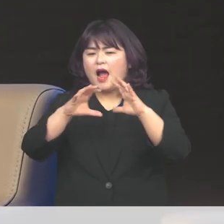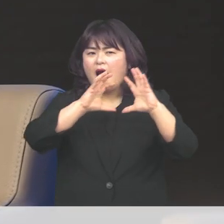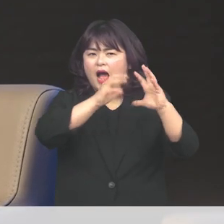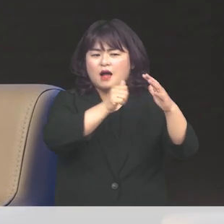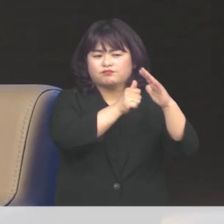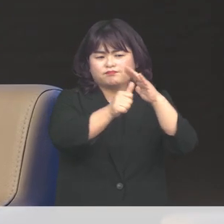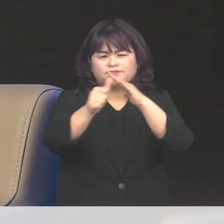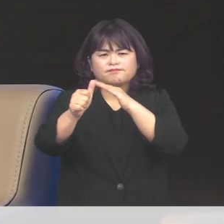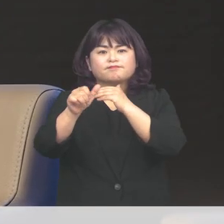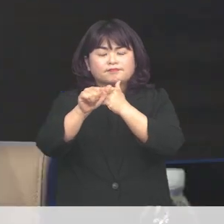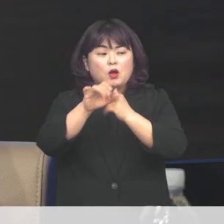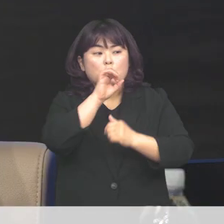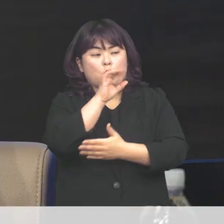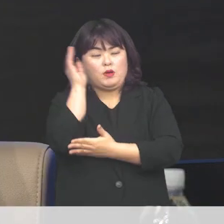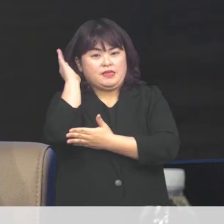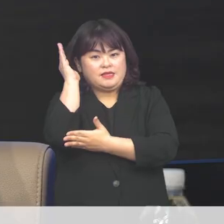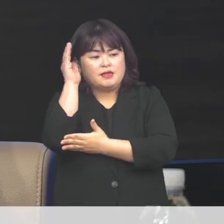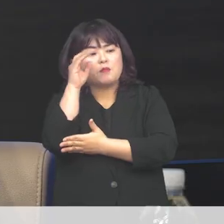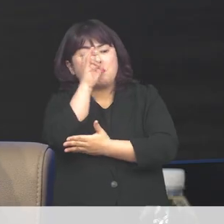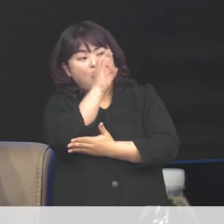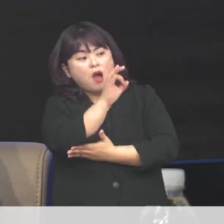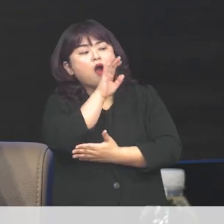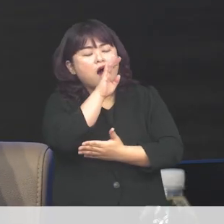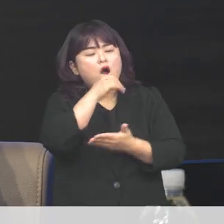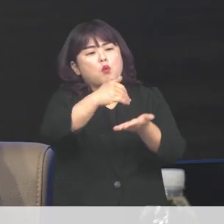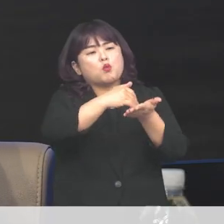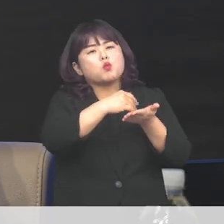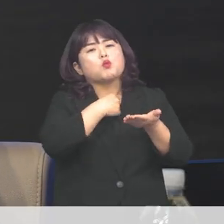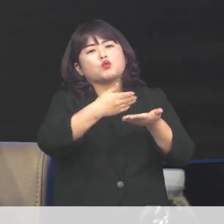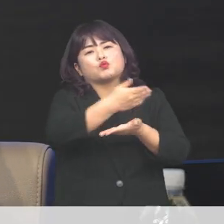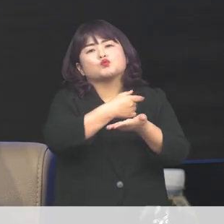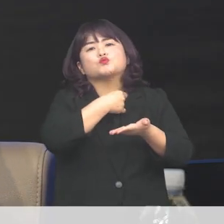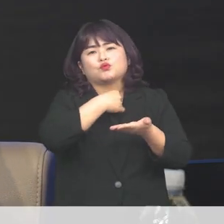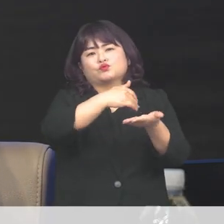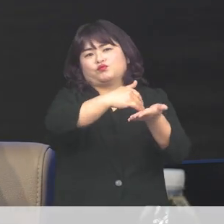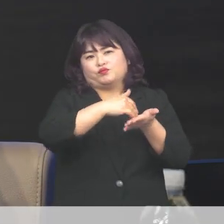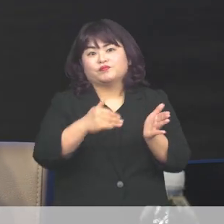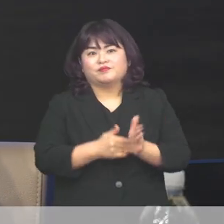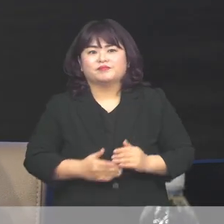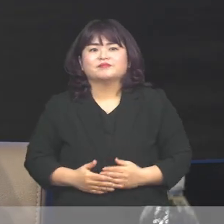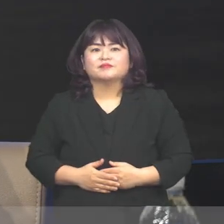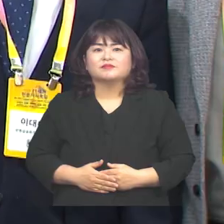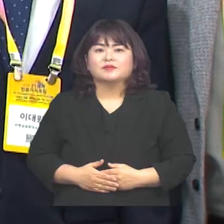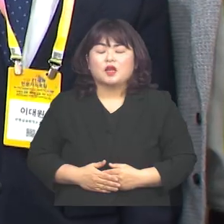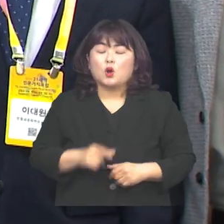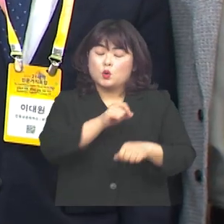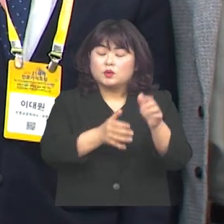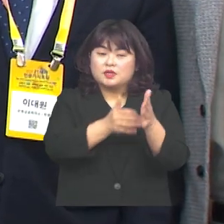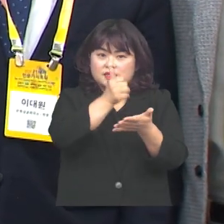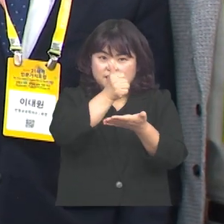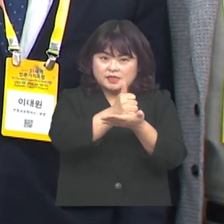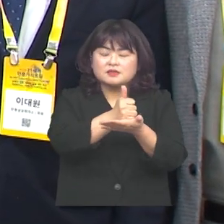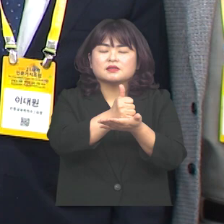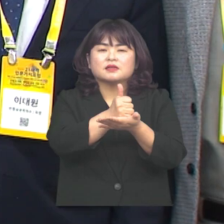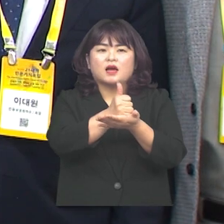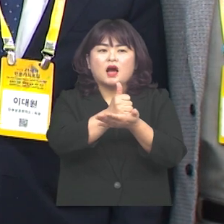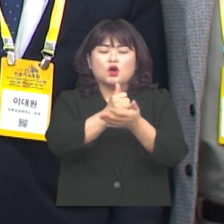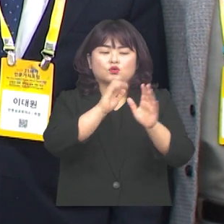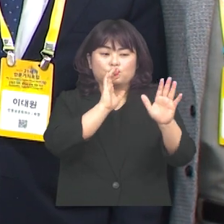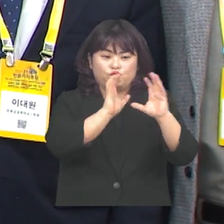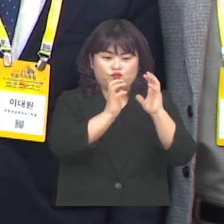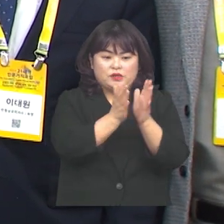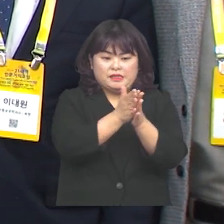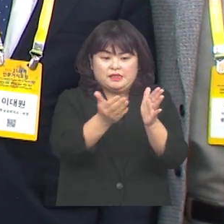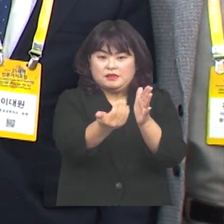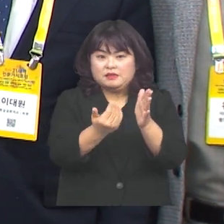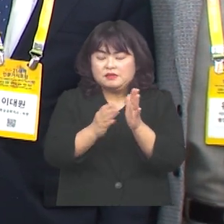등 각국 대표들이 이상일 시장의 발표가 인상적이라며 교류 의사를 밝혔습니다. 한편 이상일 용인특례시장은